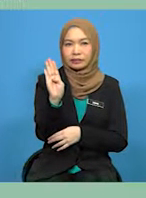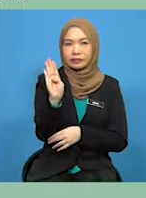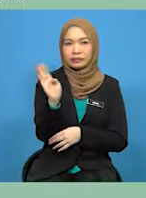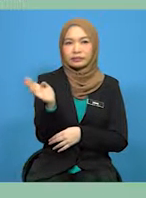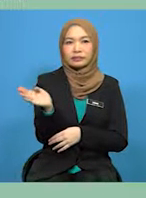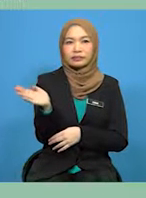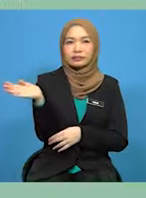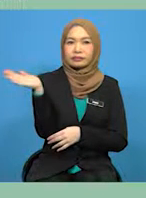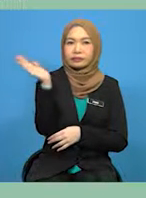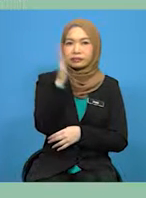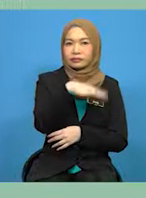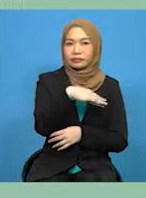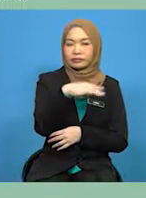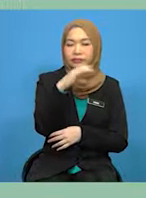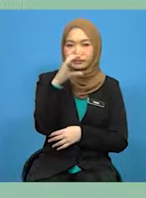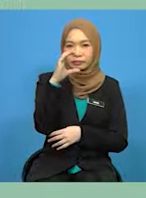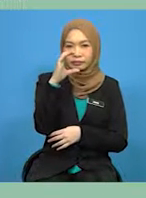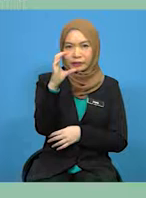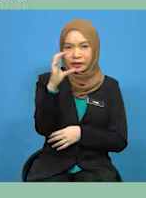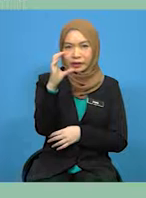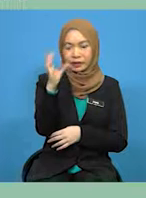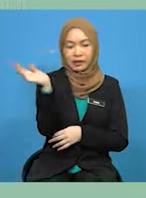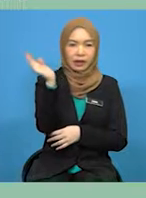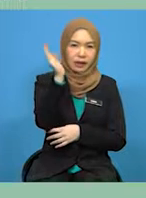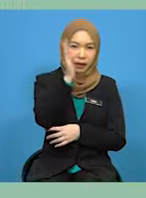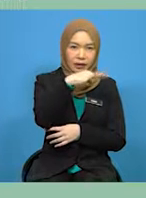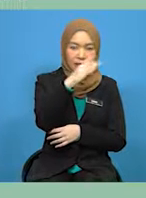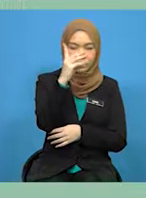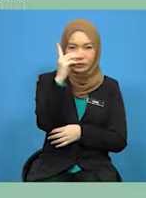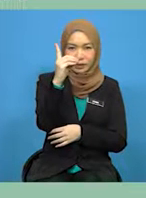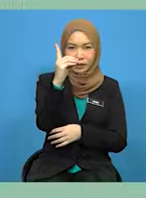B, keluaran negara bersih bertambah.